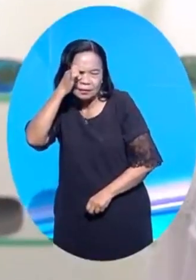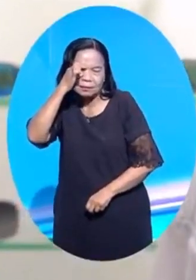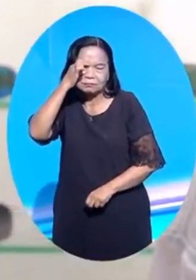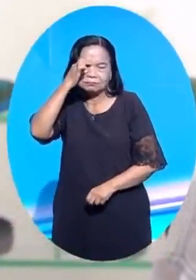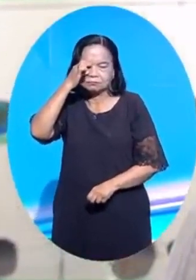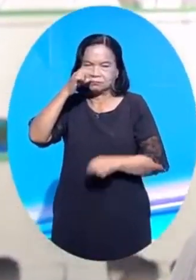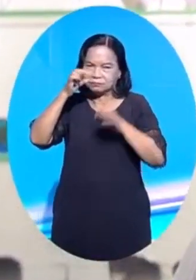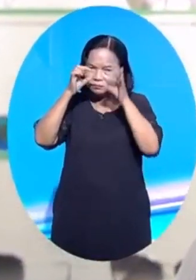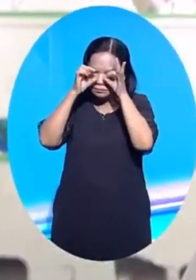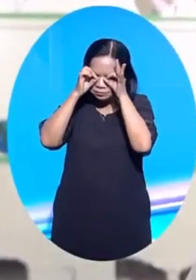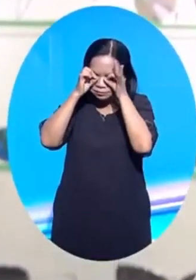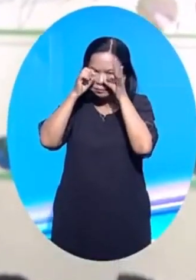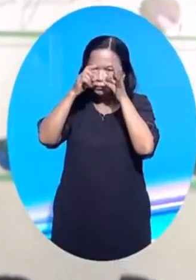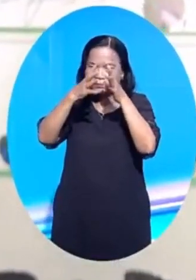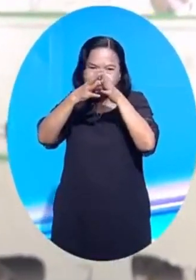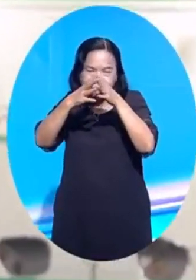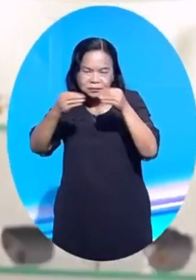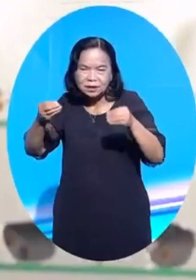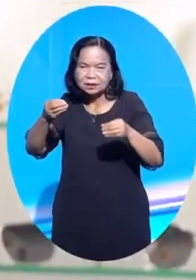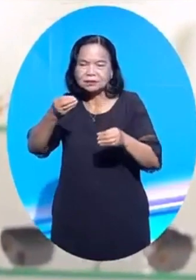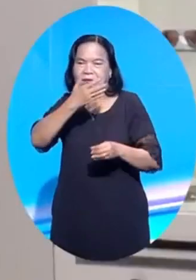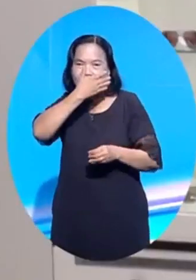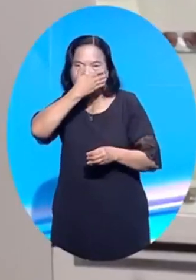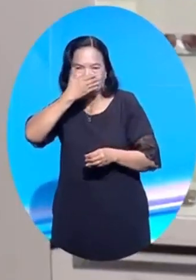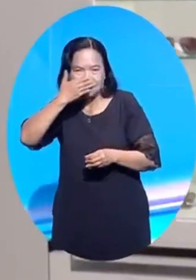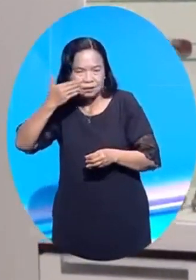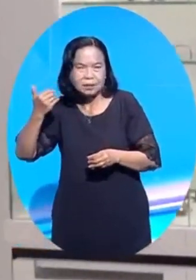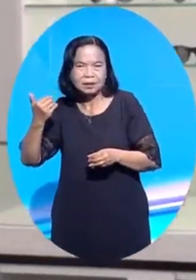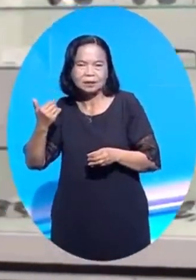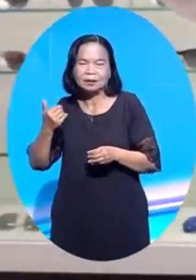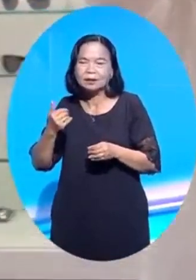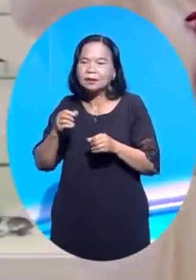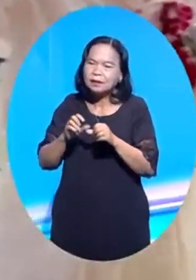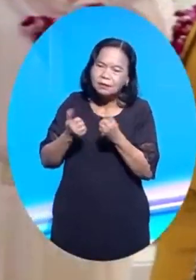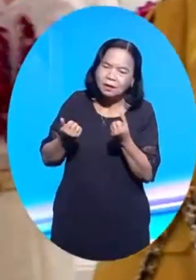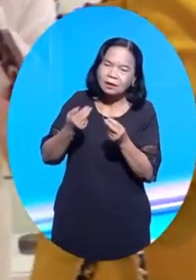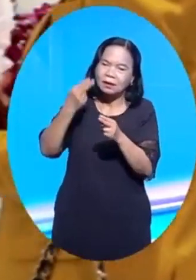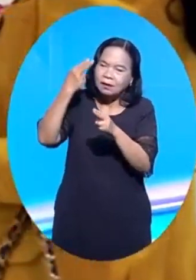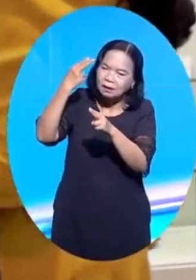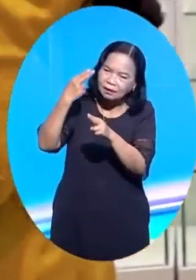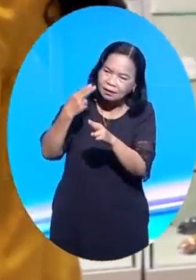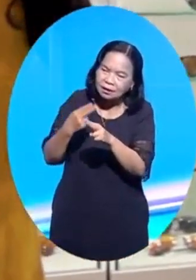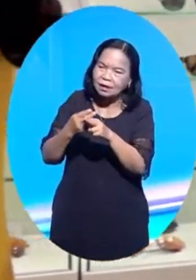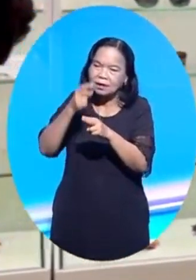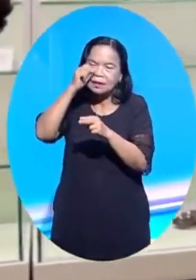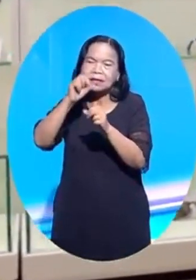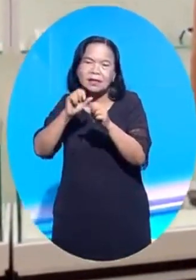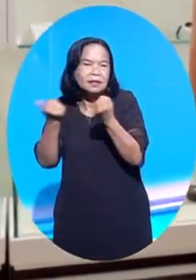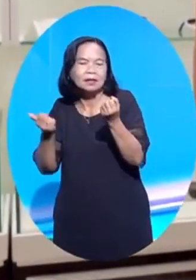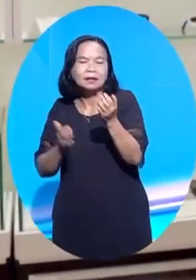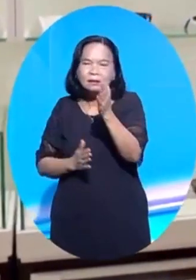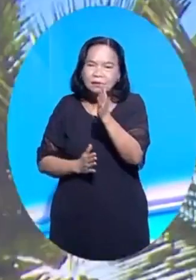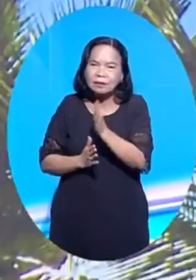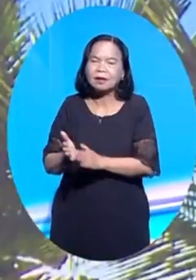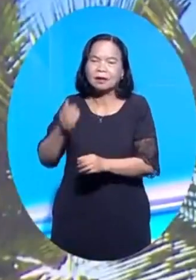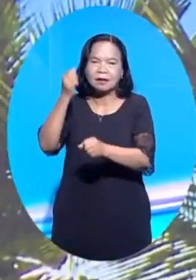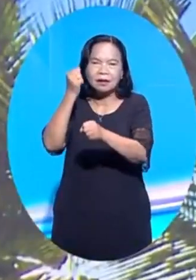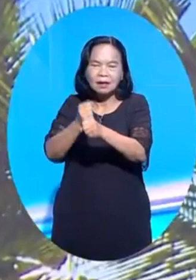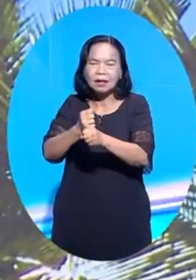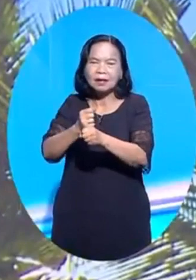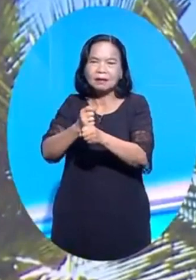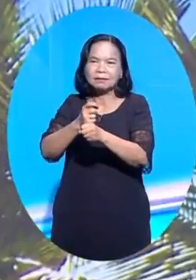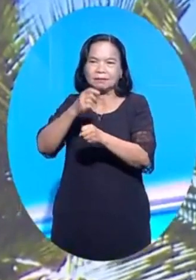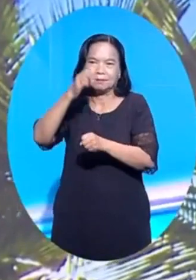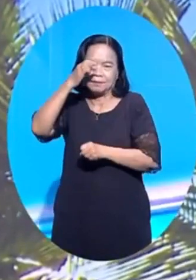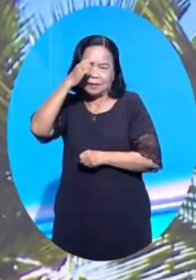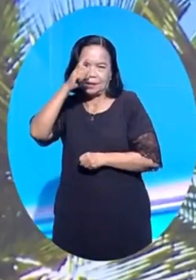có một cái thương hiệu nào có thể vượt qua. Chỉ những sunglass cho kính bình thường không có độ mà họ làm luôn cả kính độ,